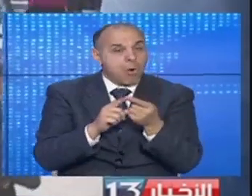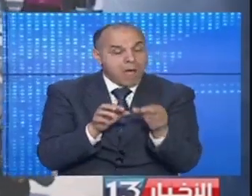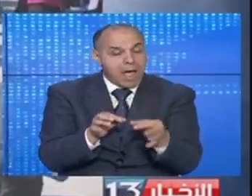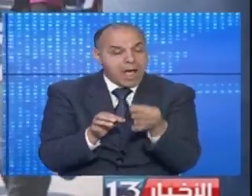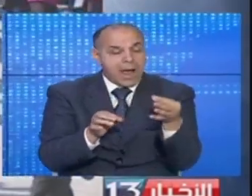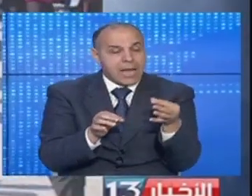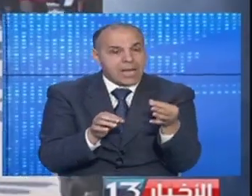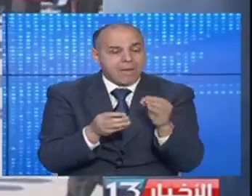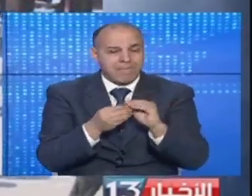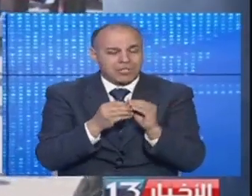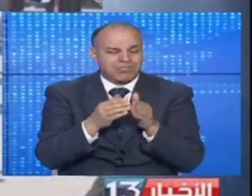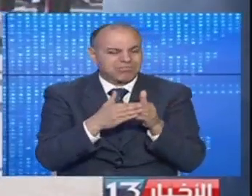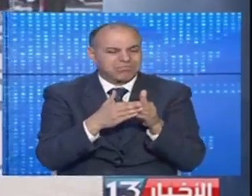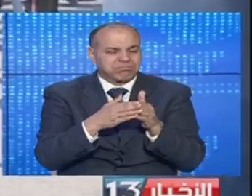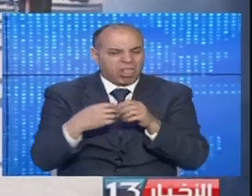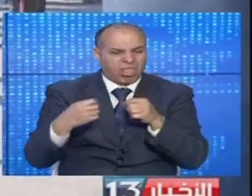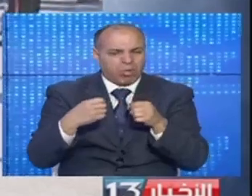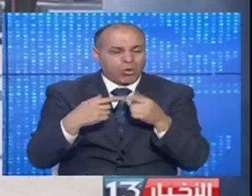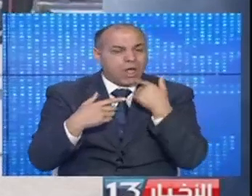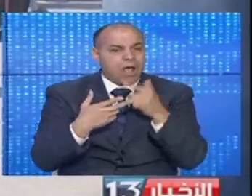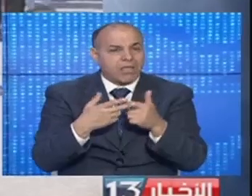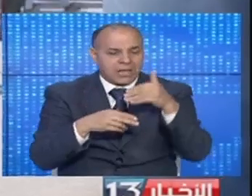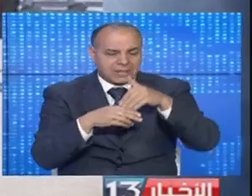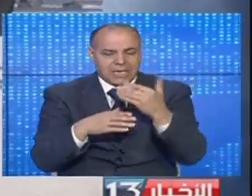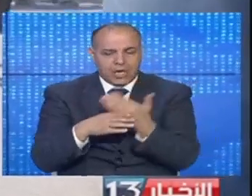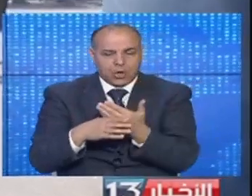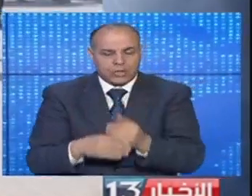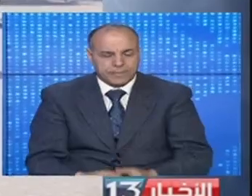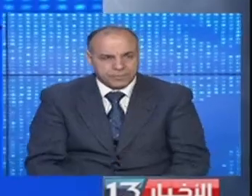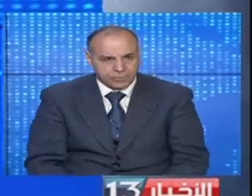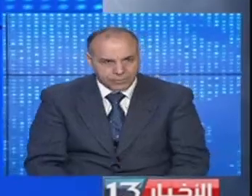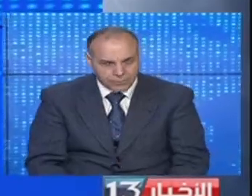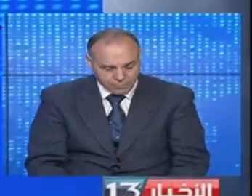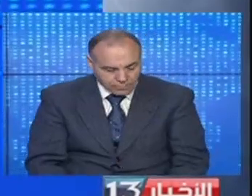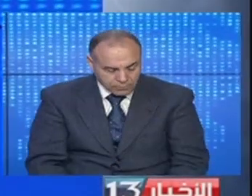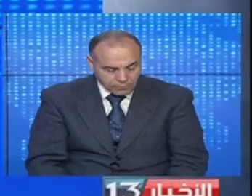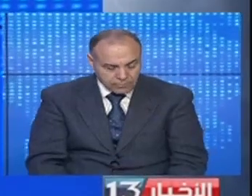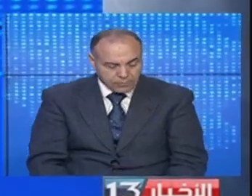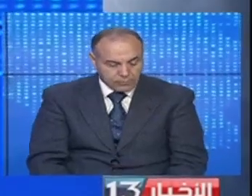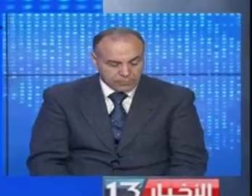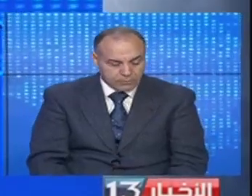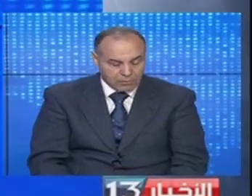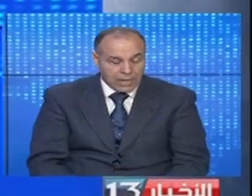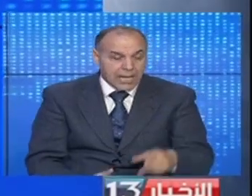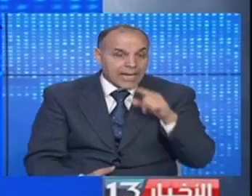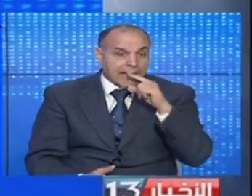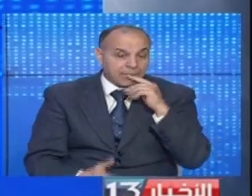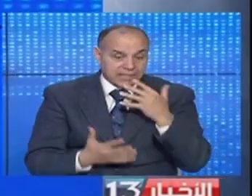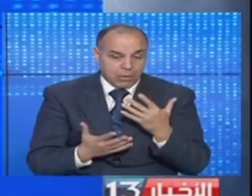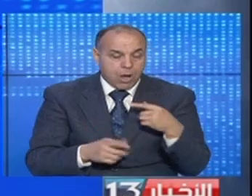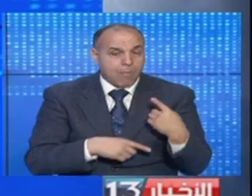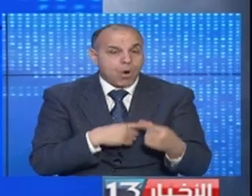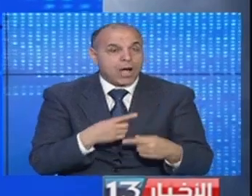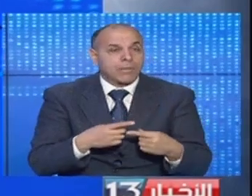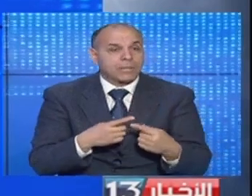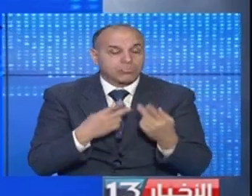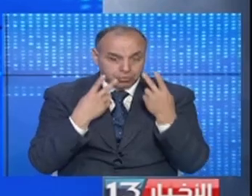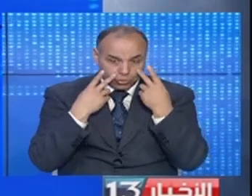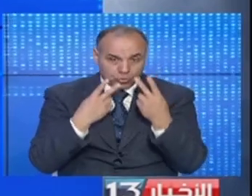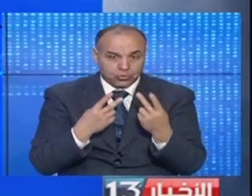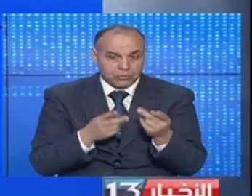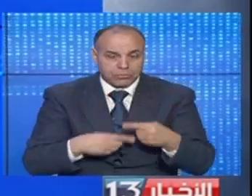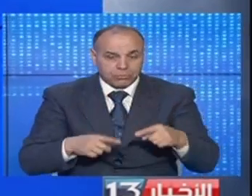لتجاوز ظاهره التنمر في الوسط الى ومواكبه مشاهدين